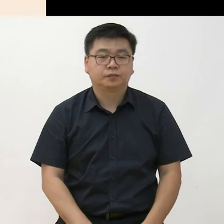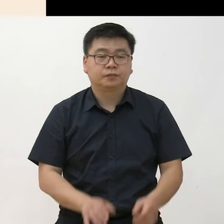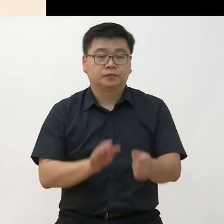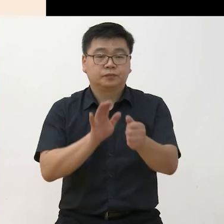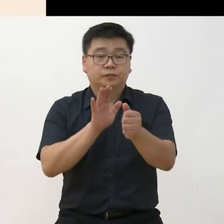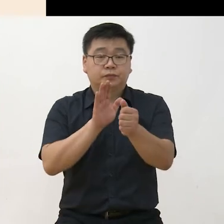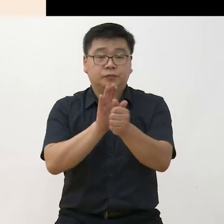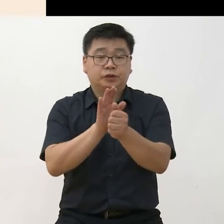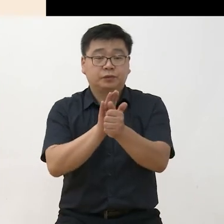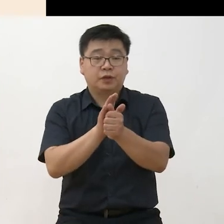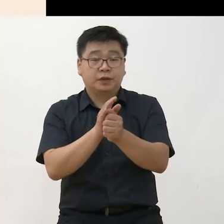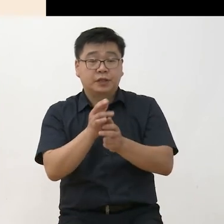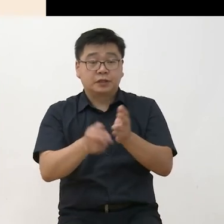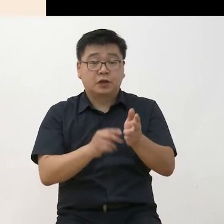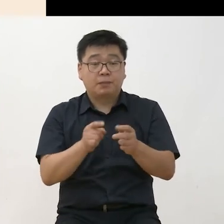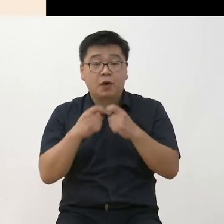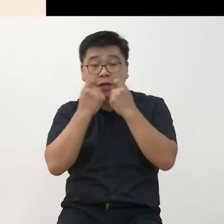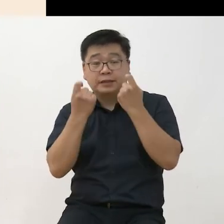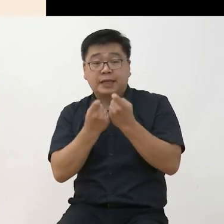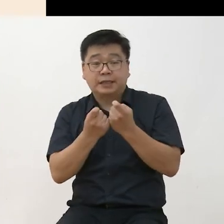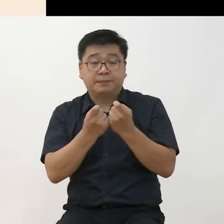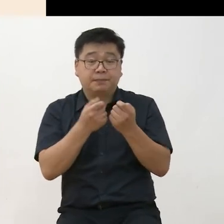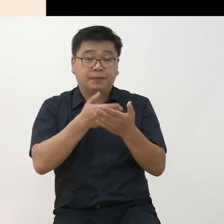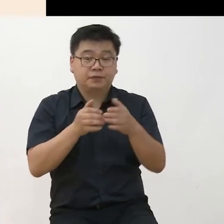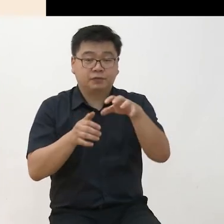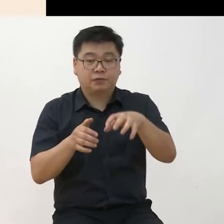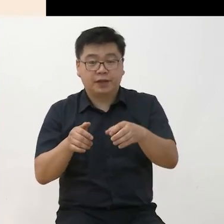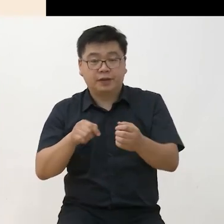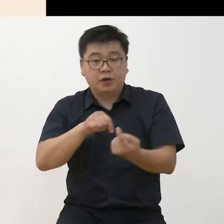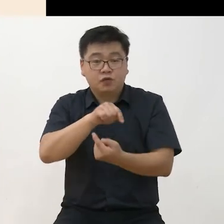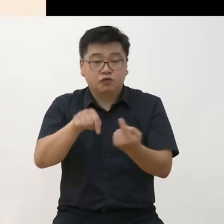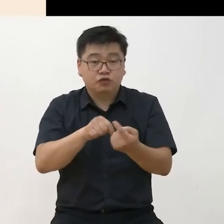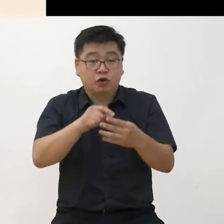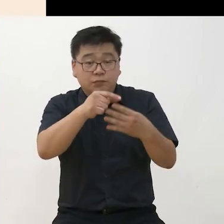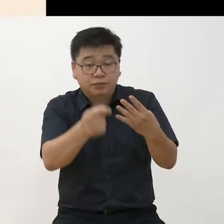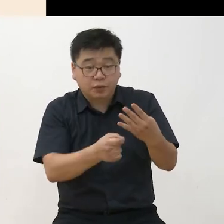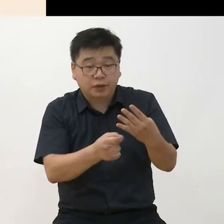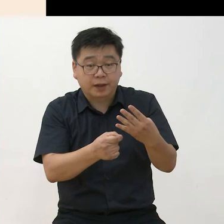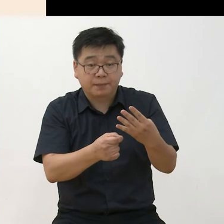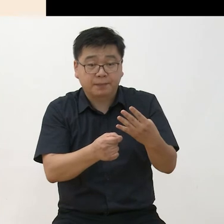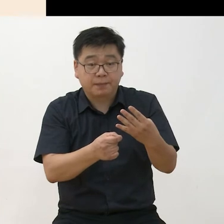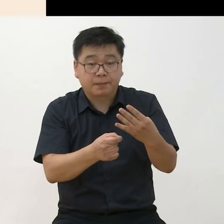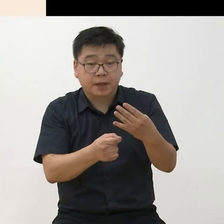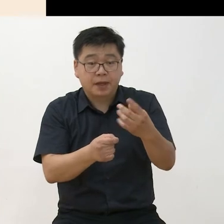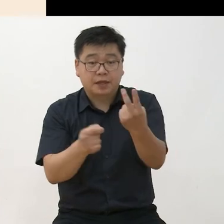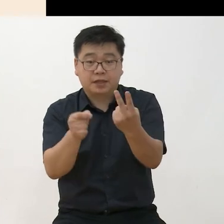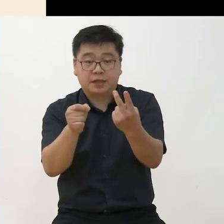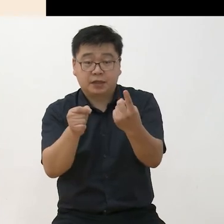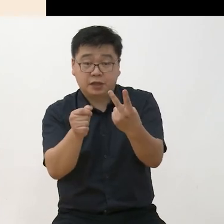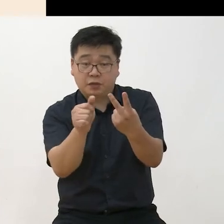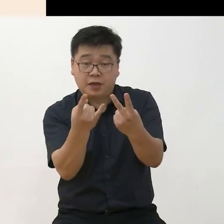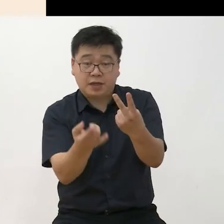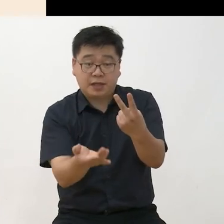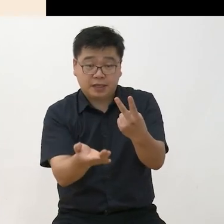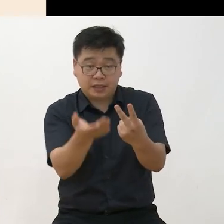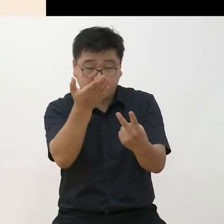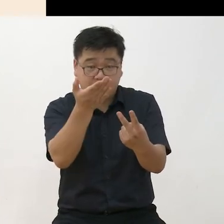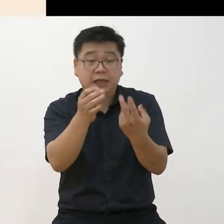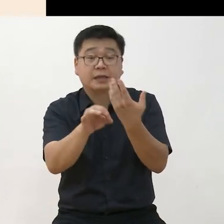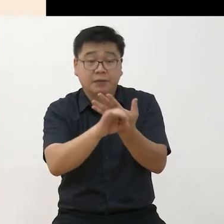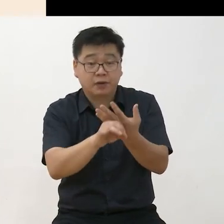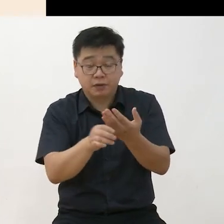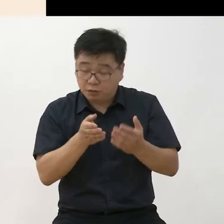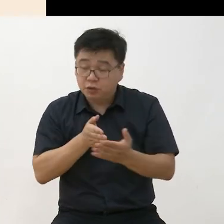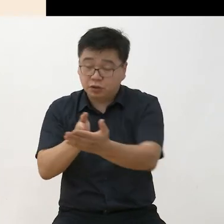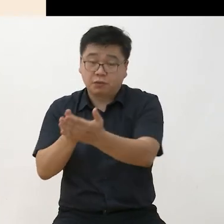지원 대상 사업은 이제 사립미술관에서 운영 예정인 전시랑 프로그램, 그렇게 해서 2회 이상으로 해서 지원 신청을